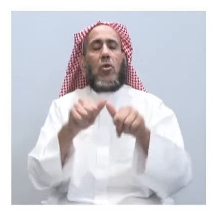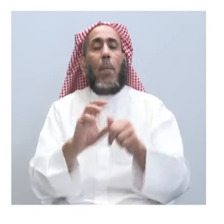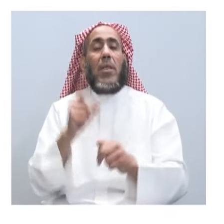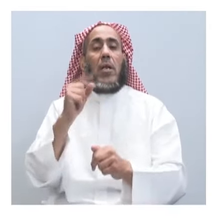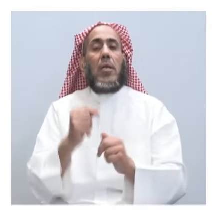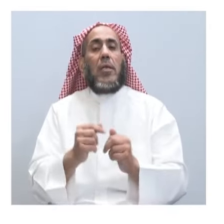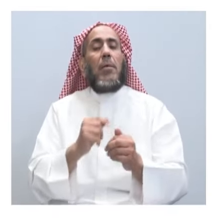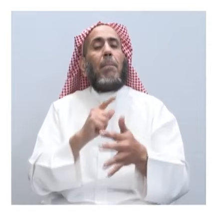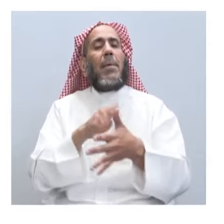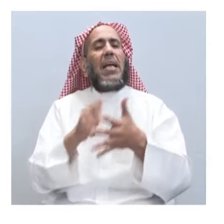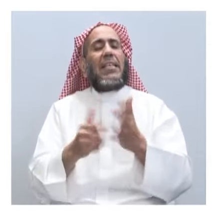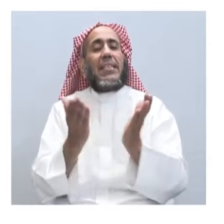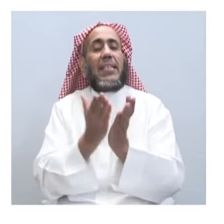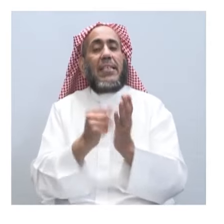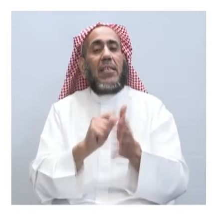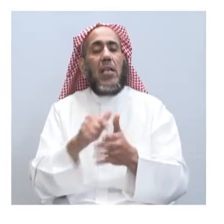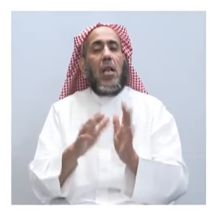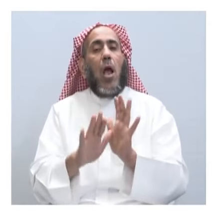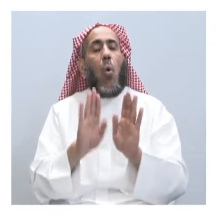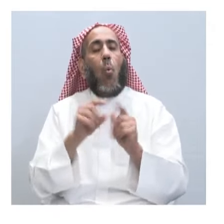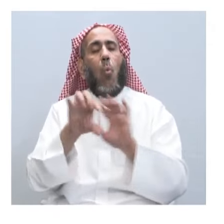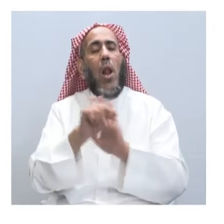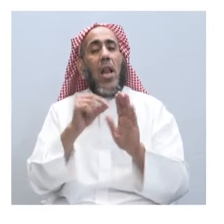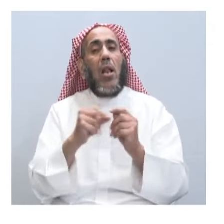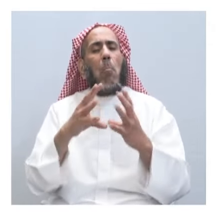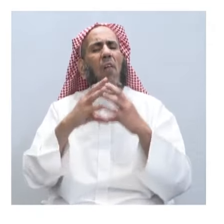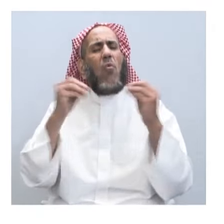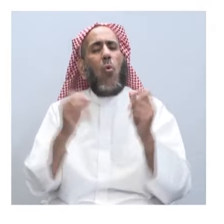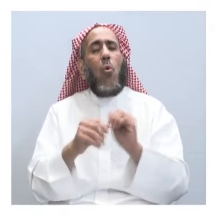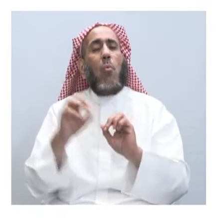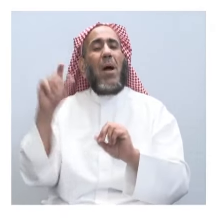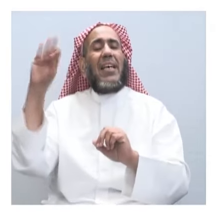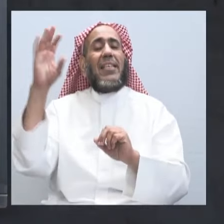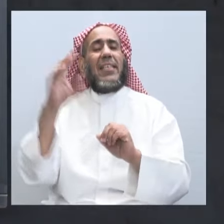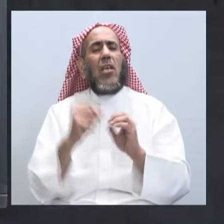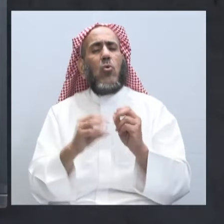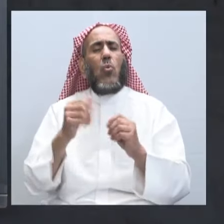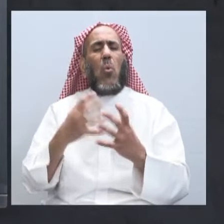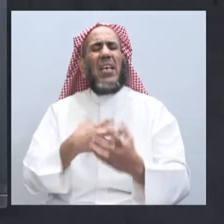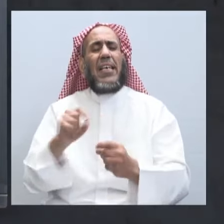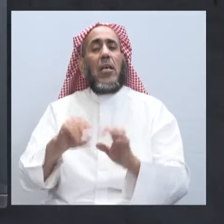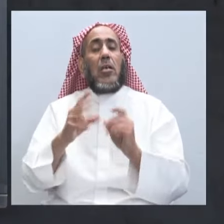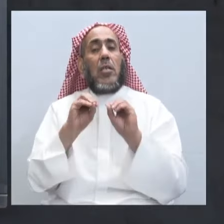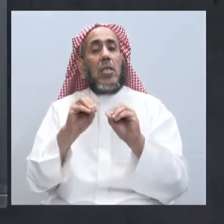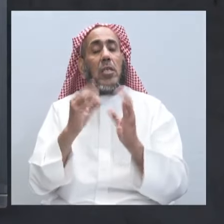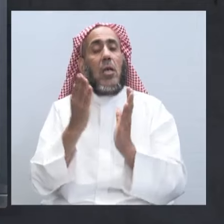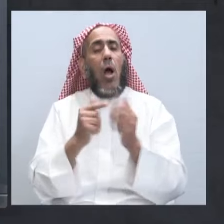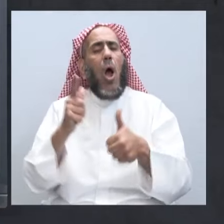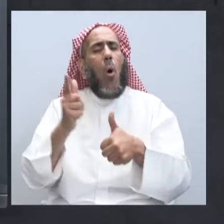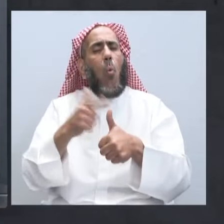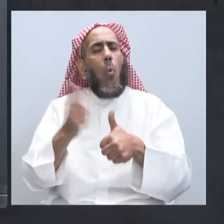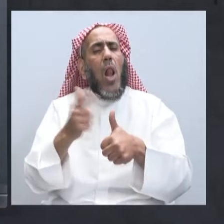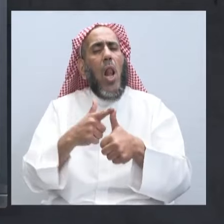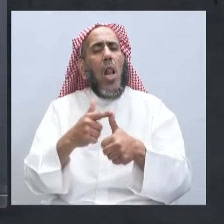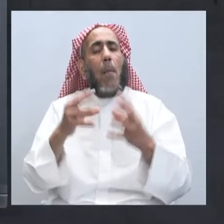عناصر درسنا نتناول بدايه تعريف التطير اي درس ناخذه ممتاز اول ما